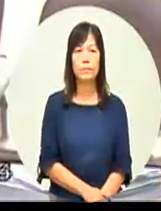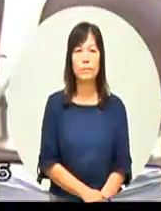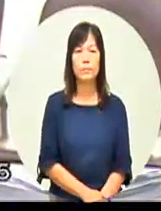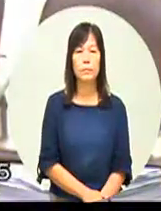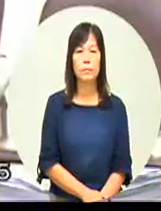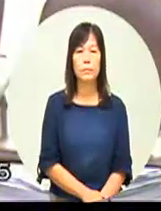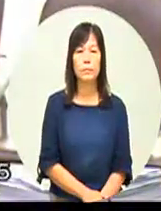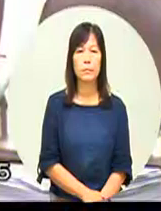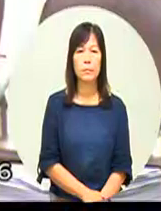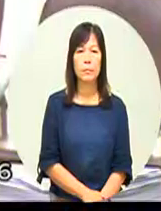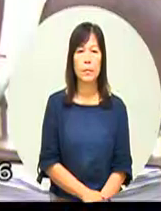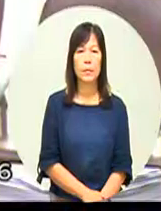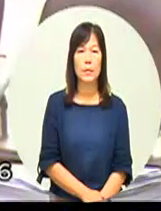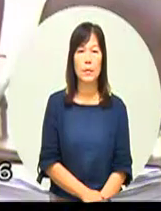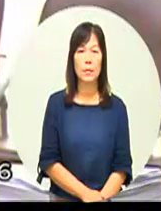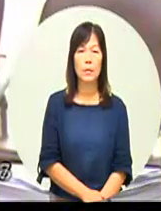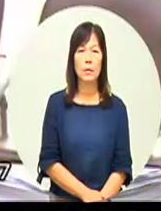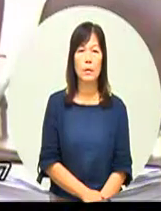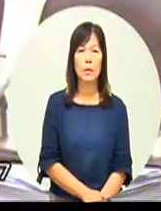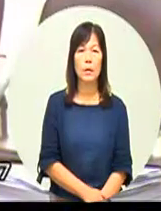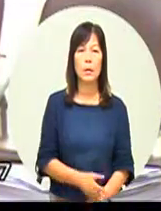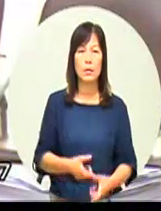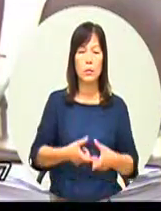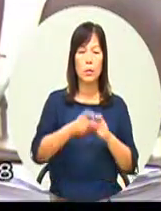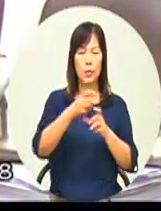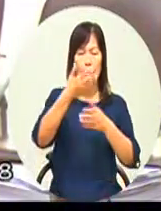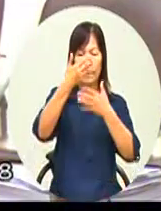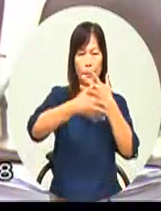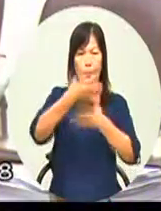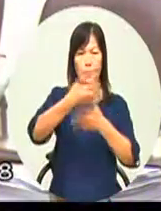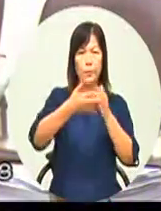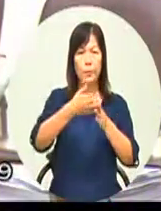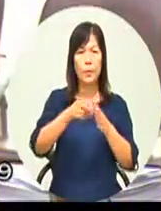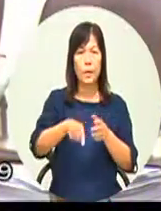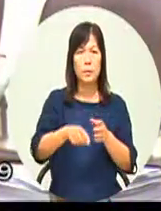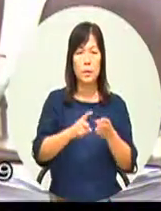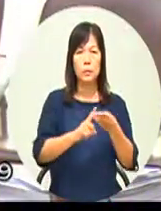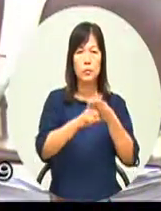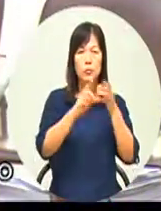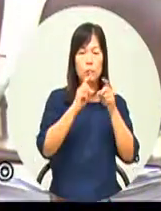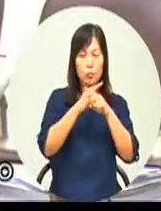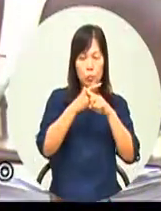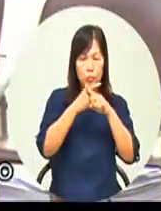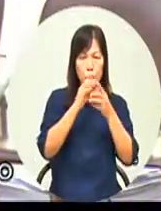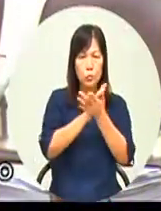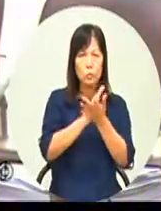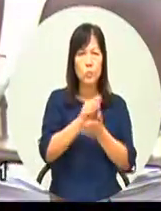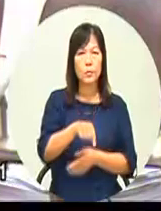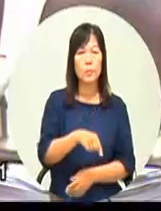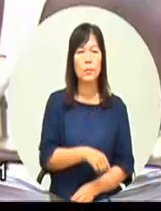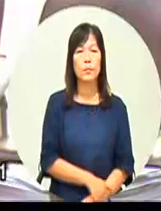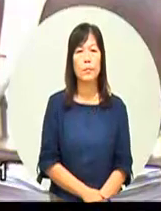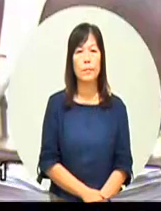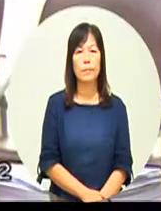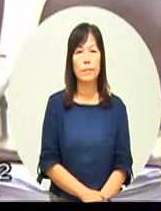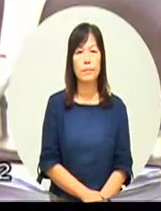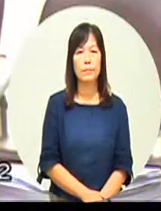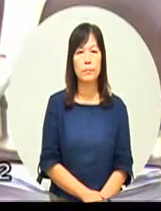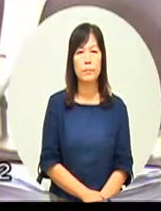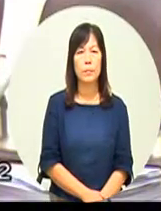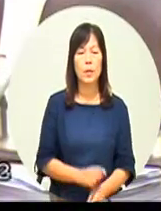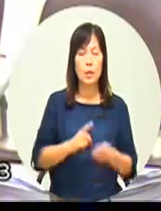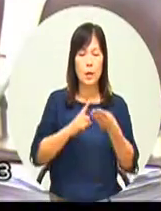好了，那我们先回到原来的画面。这个是我们的主秘哈，那个主